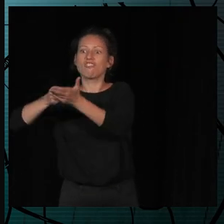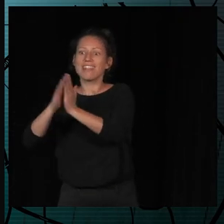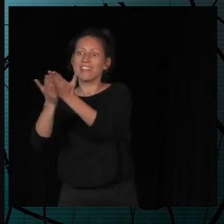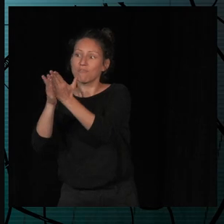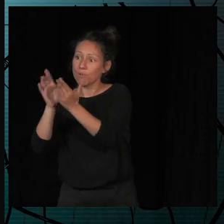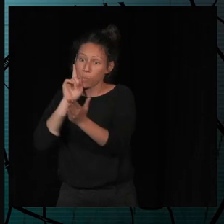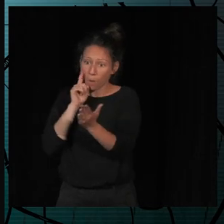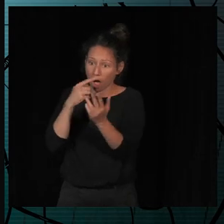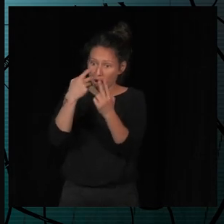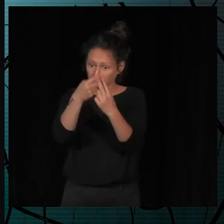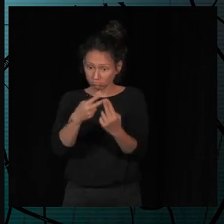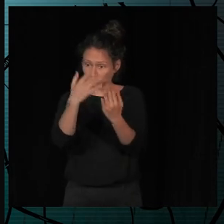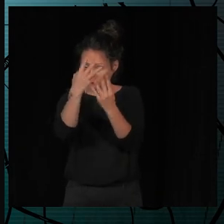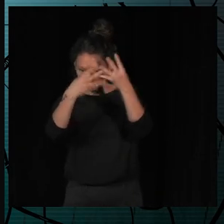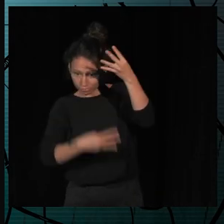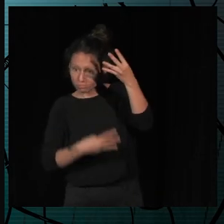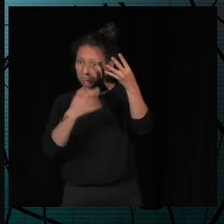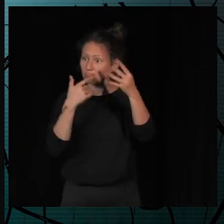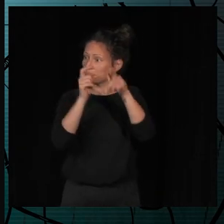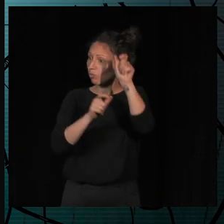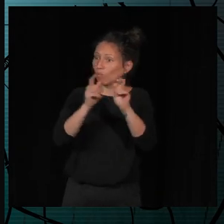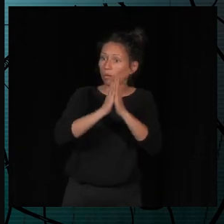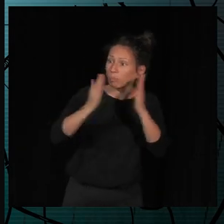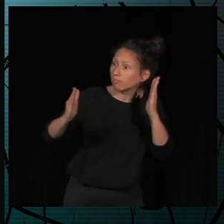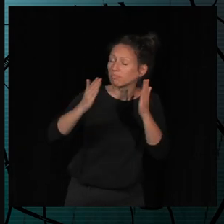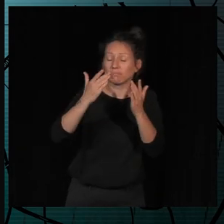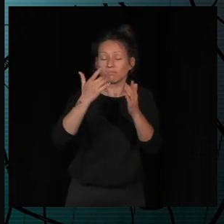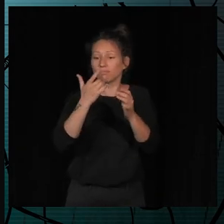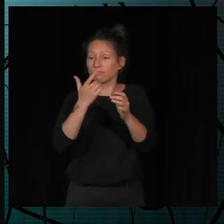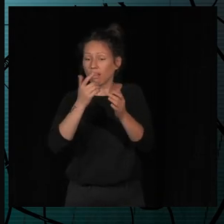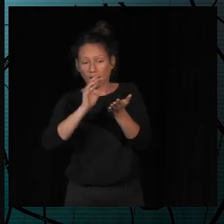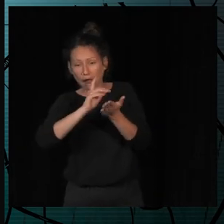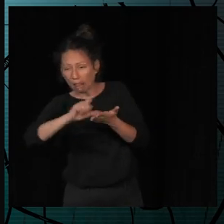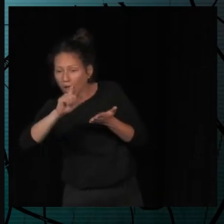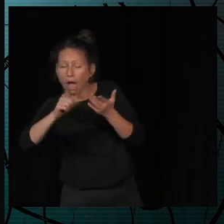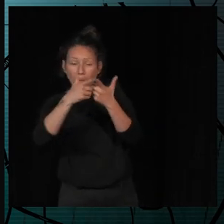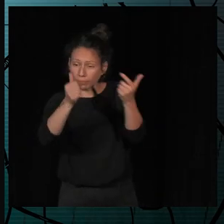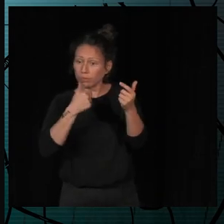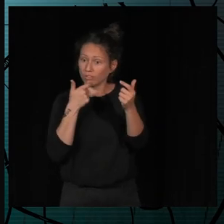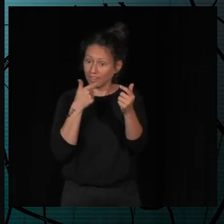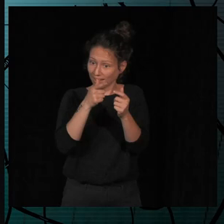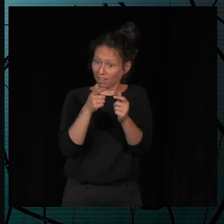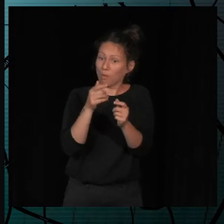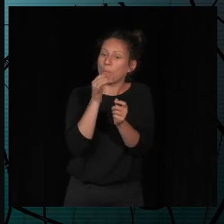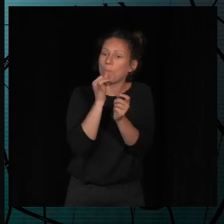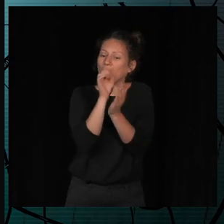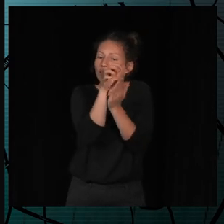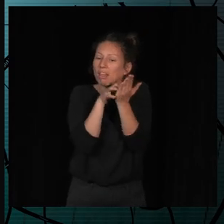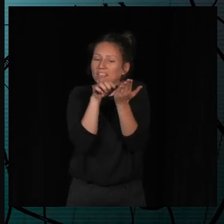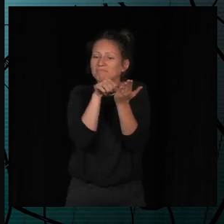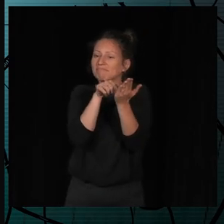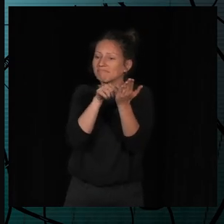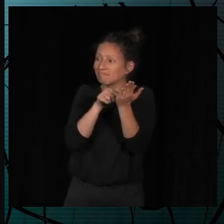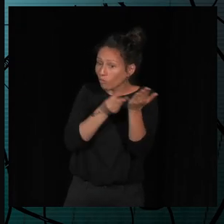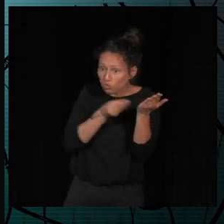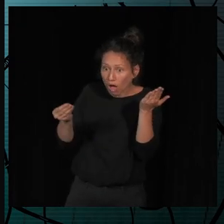que on a des critiques littéraires des libraires des bibliothécaires qui font des critiques littéraires sur TikTok sur des petits formats et qui vont donneré envie comme jamais